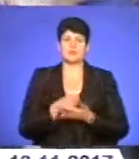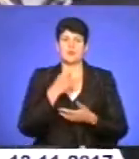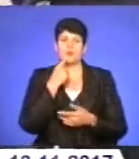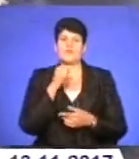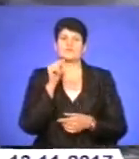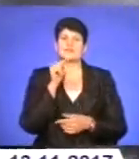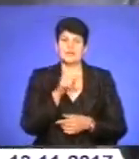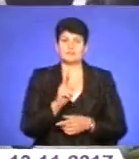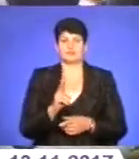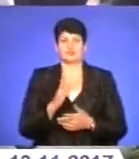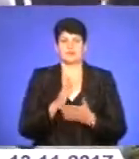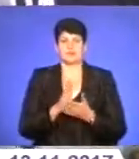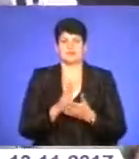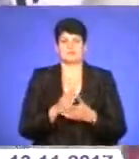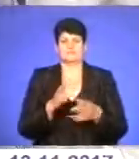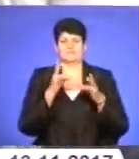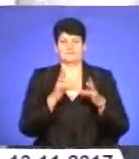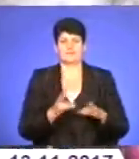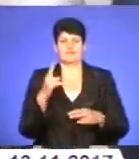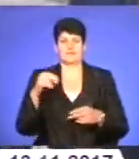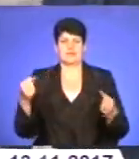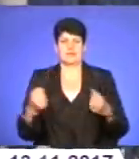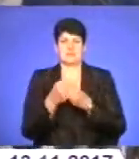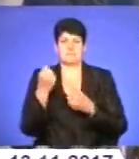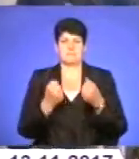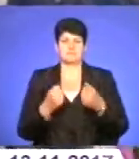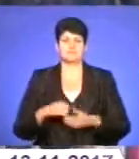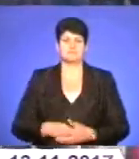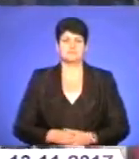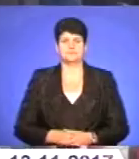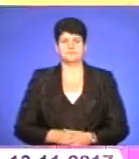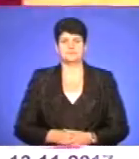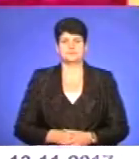став жертвою ДТП. Юлія Валах, Андрій Бодак, Юрій Багрій, Вісті ТТБ.